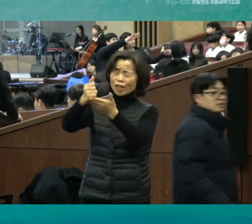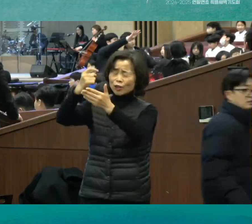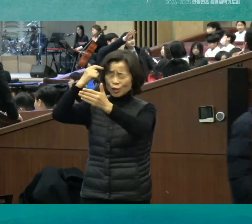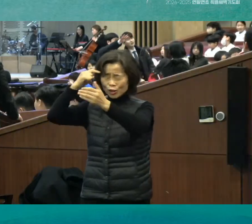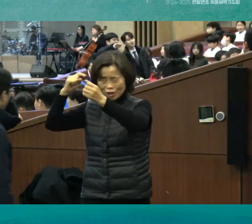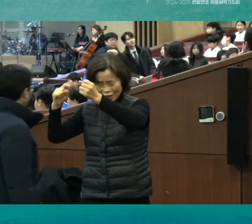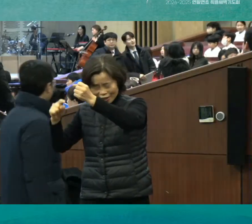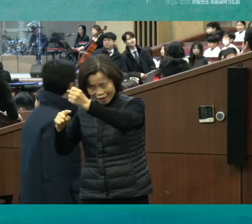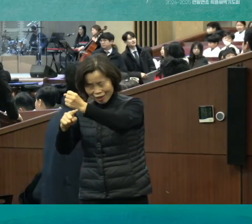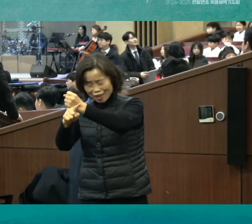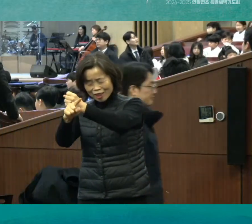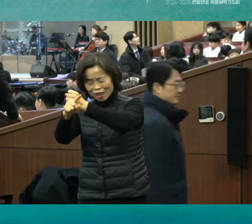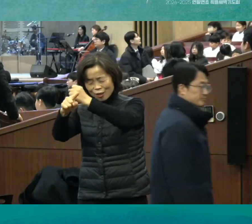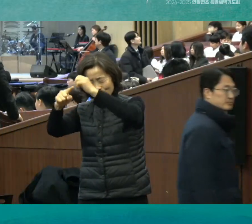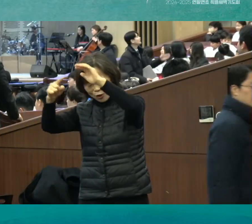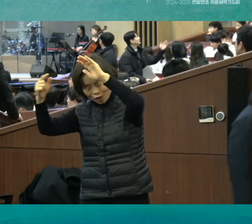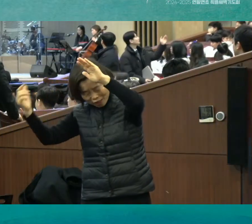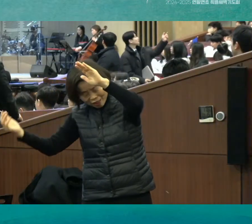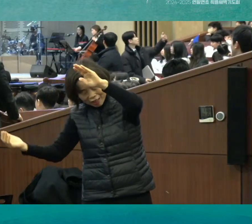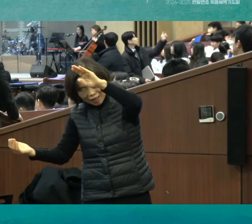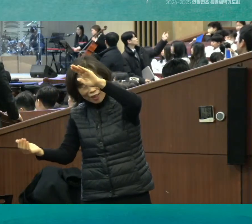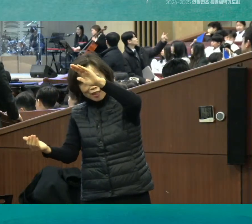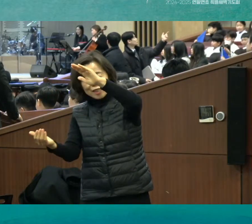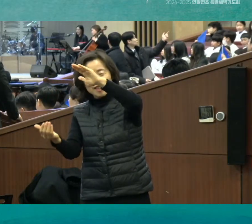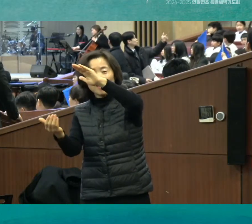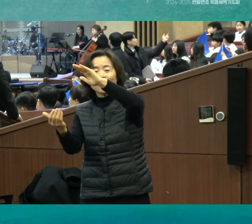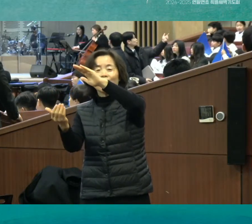주 뜻